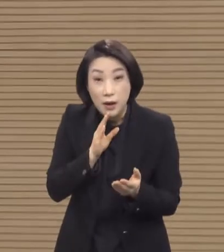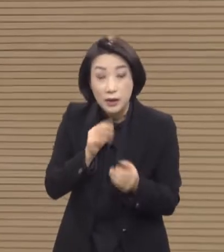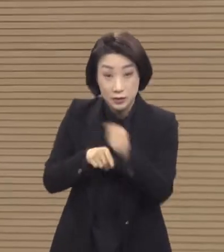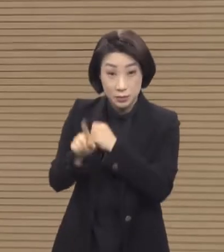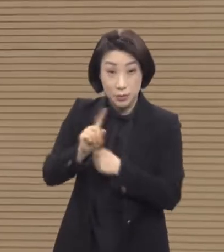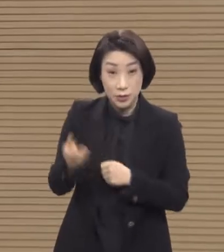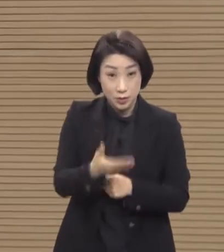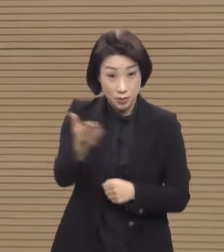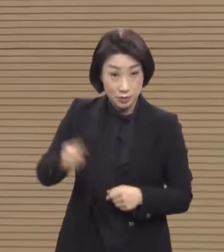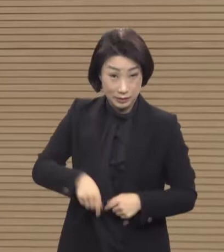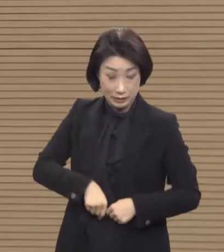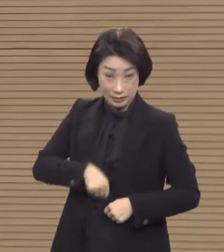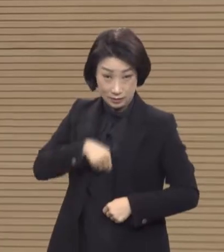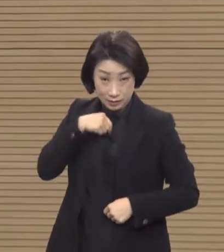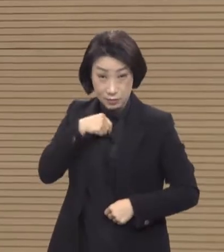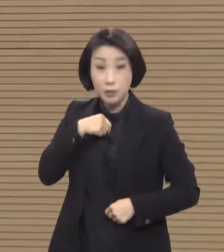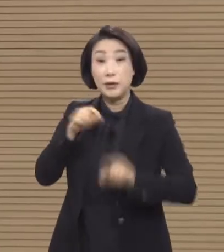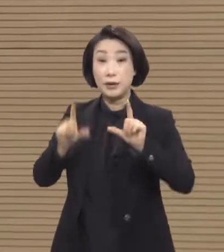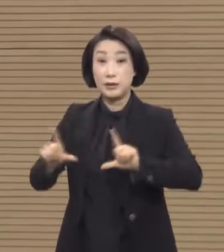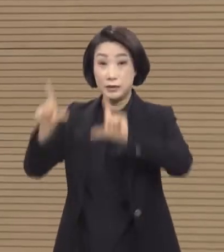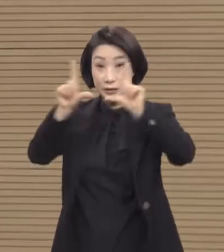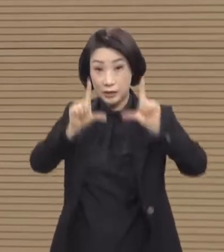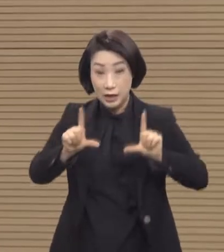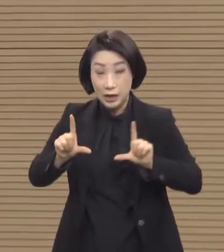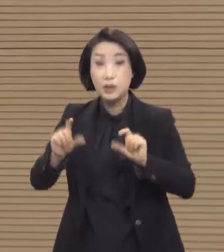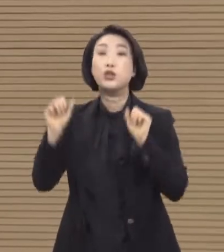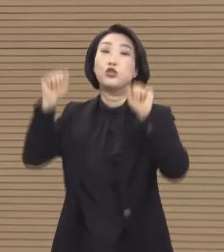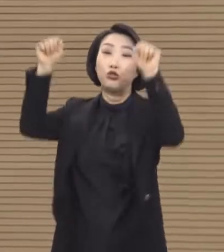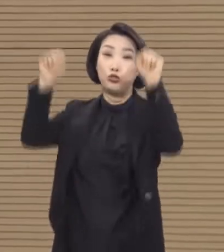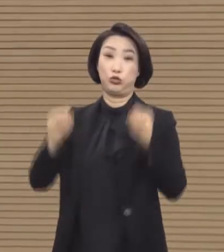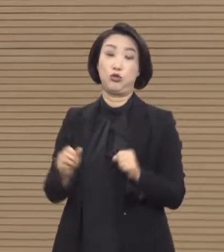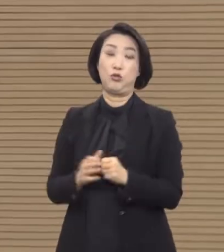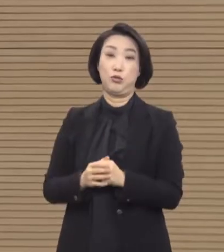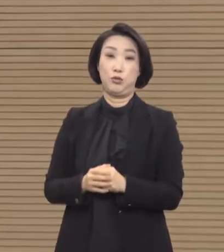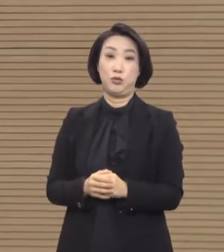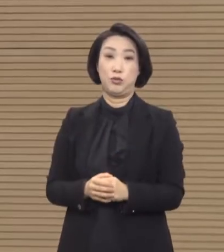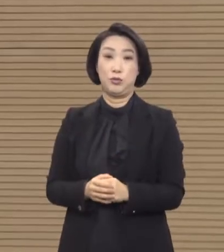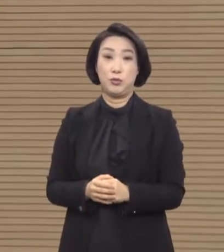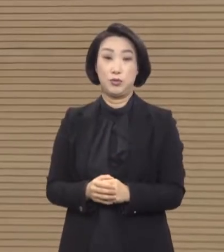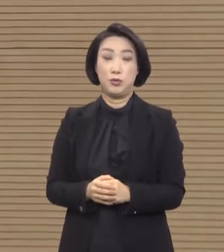의롭게 사는 운동을 하자,